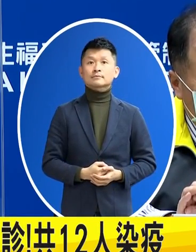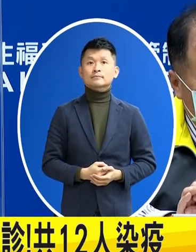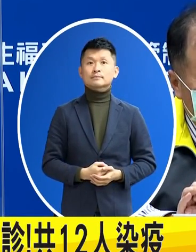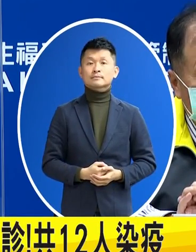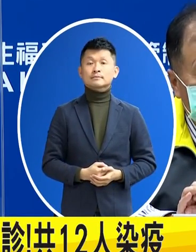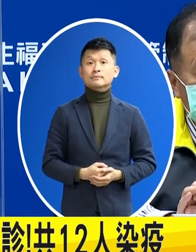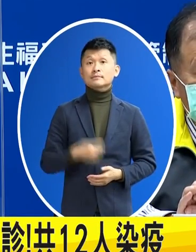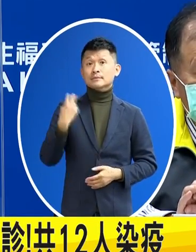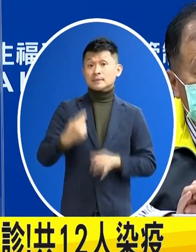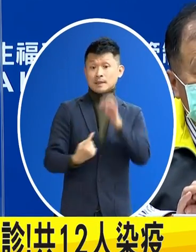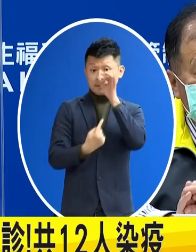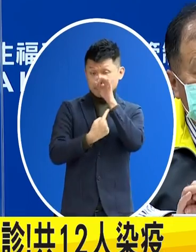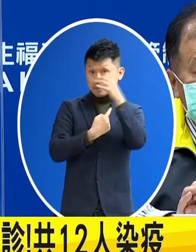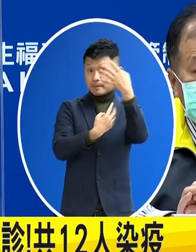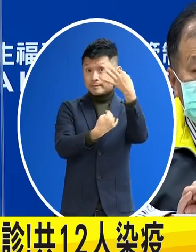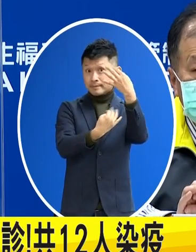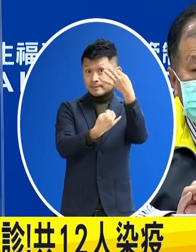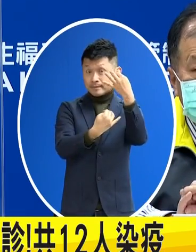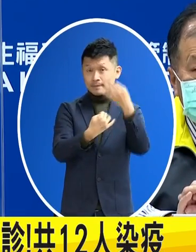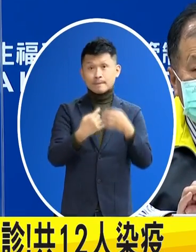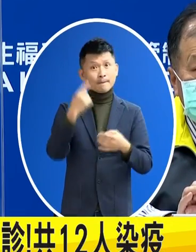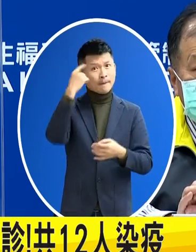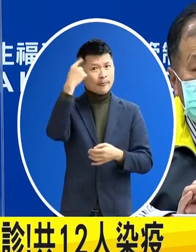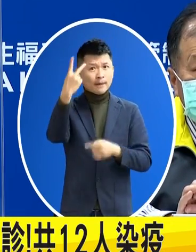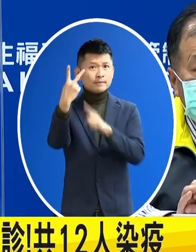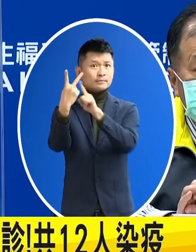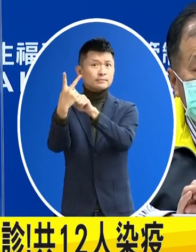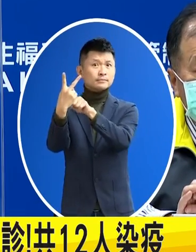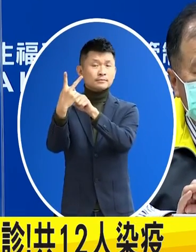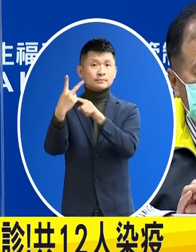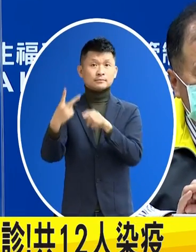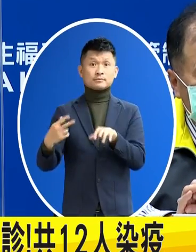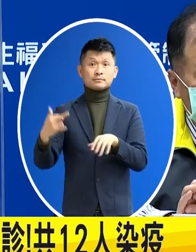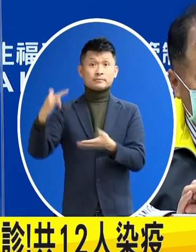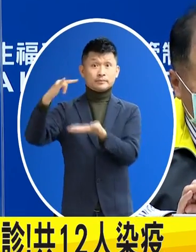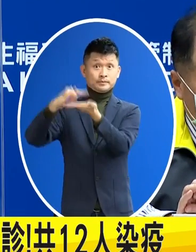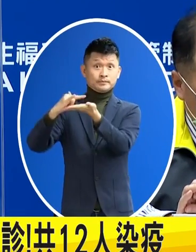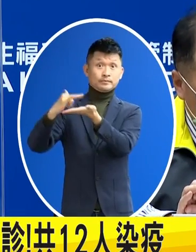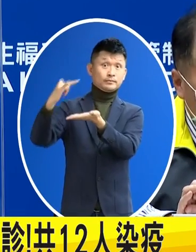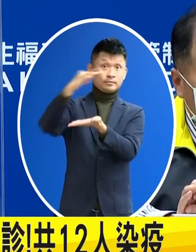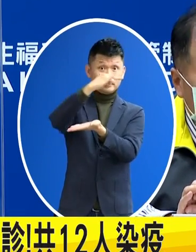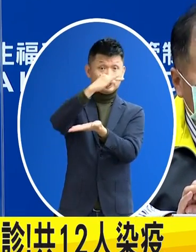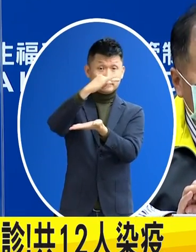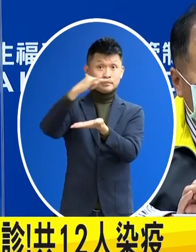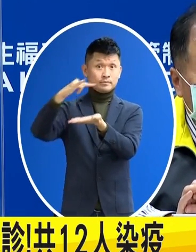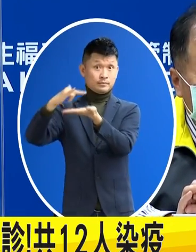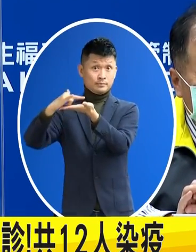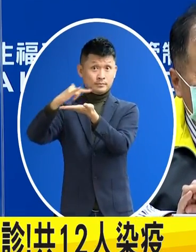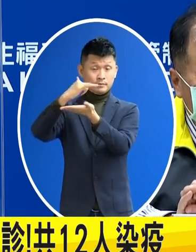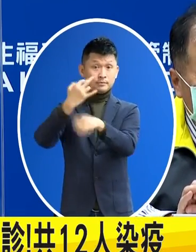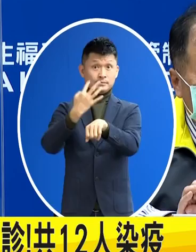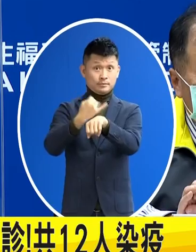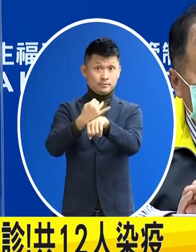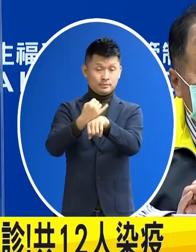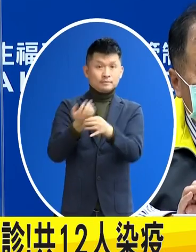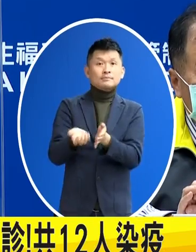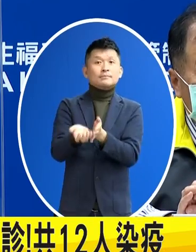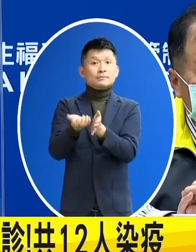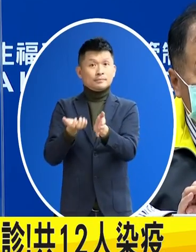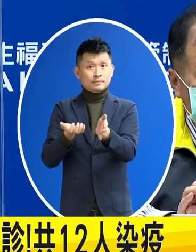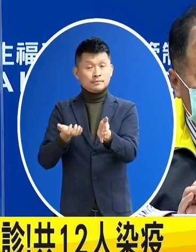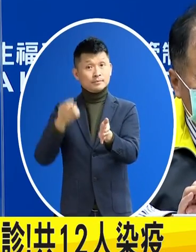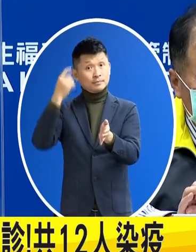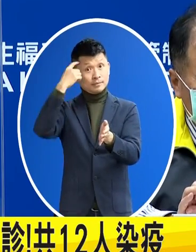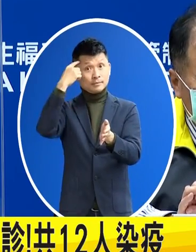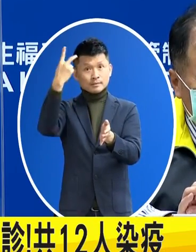是它的裁检日当然是以那个两日怎么算，就启程地表定航班时间往前两个日历